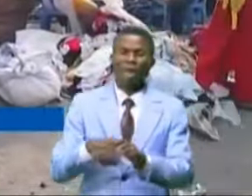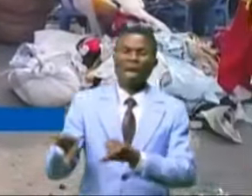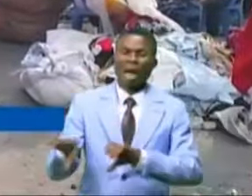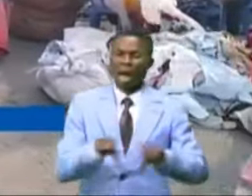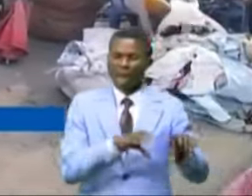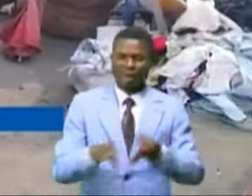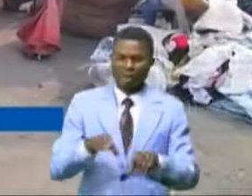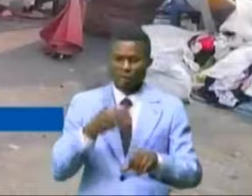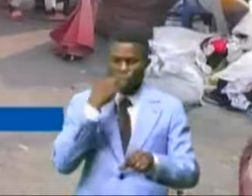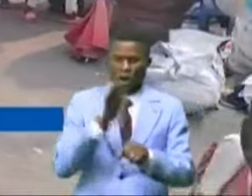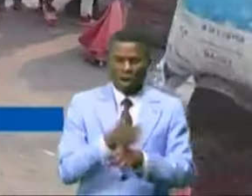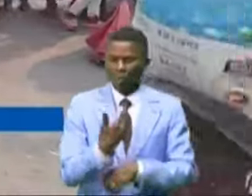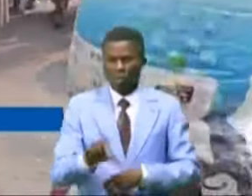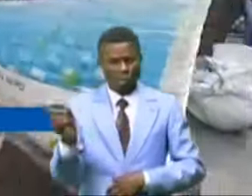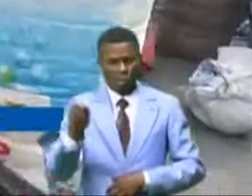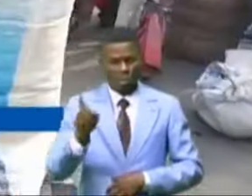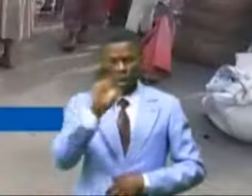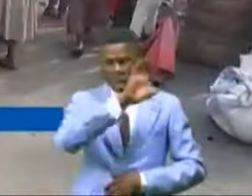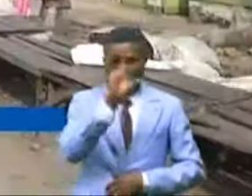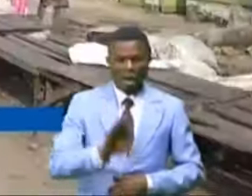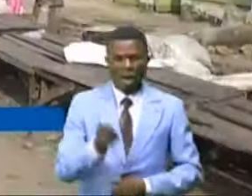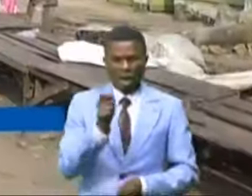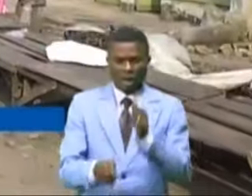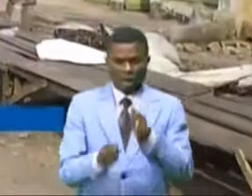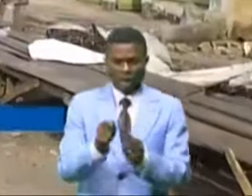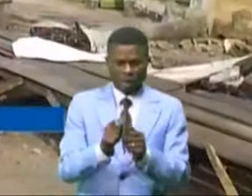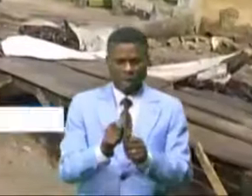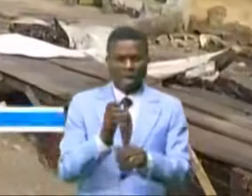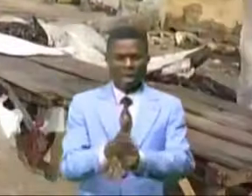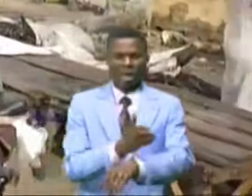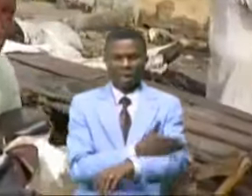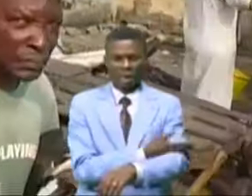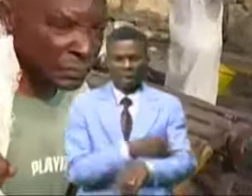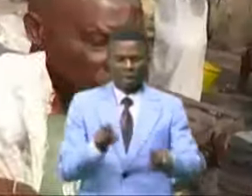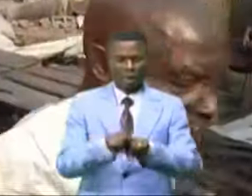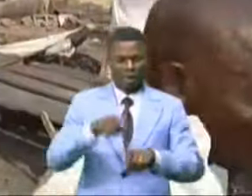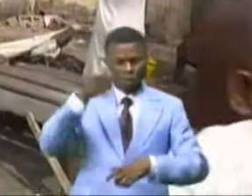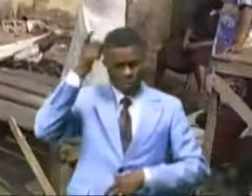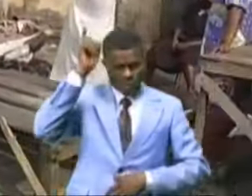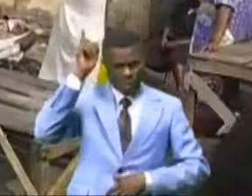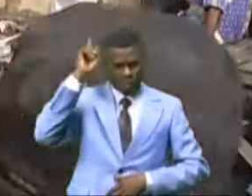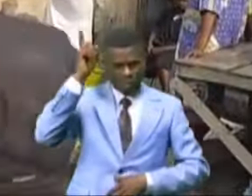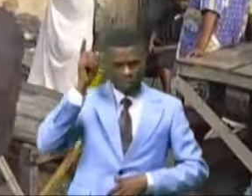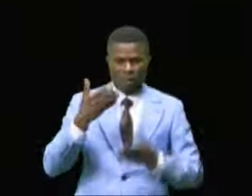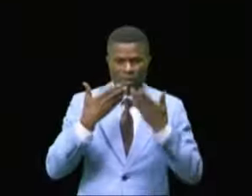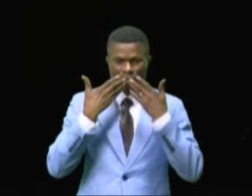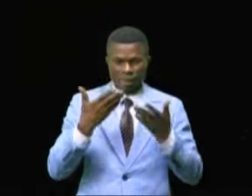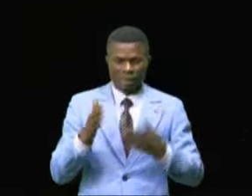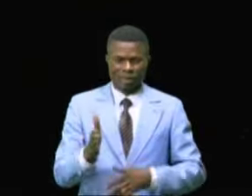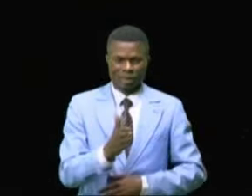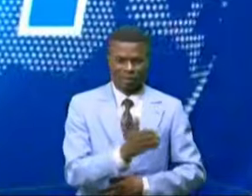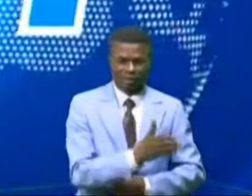là pour que la commune de Matete puisse redorer les blasons ternis.